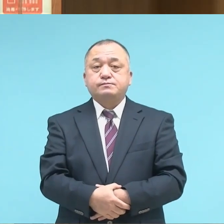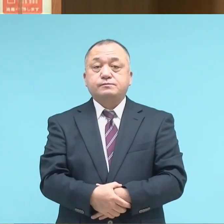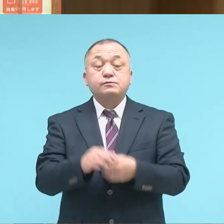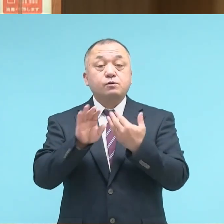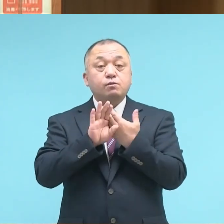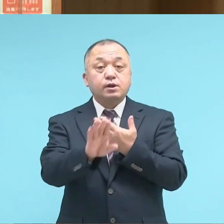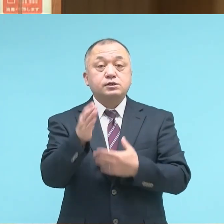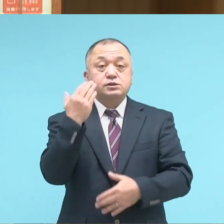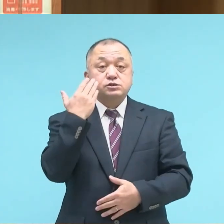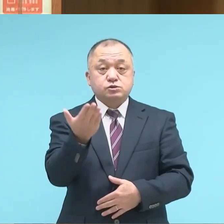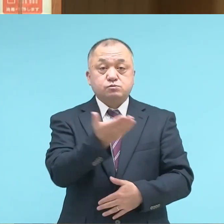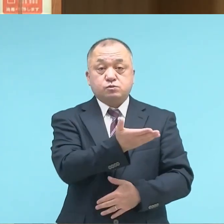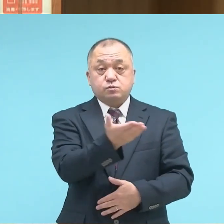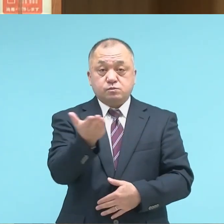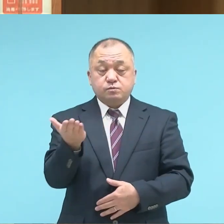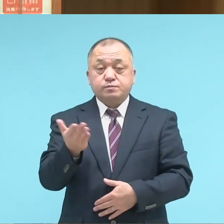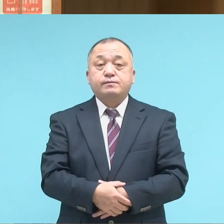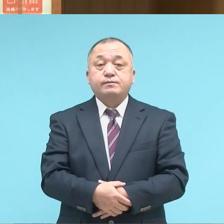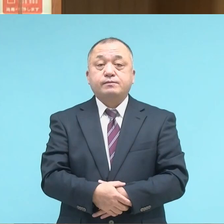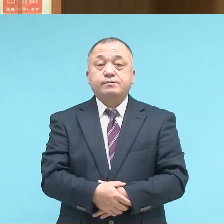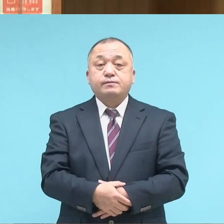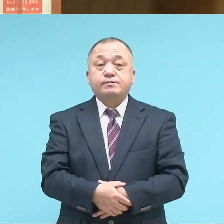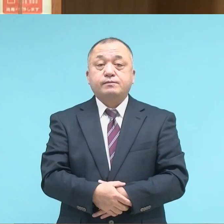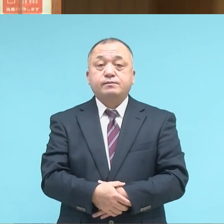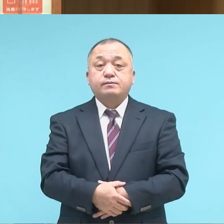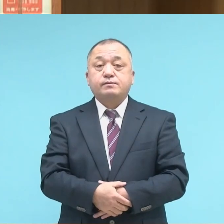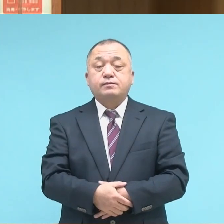ございます。 他にご質問ございますでしょうか。